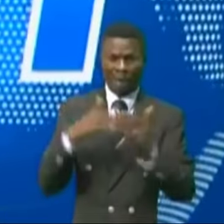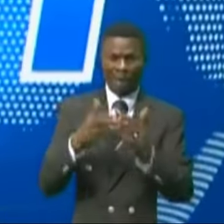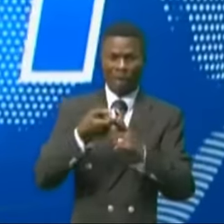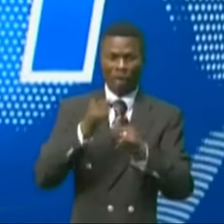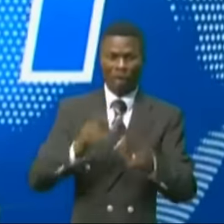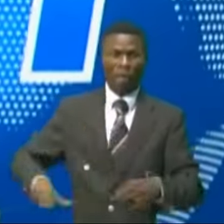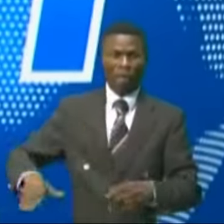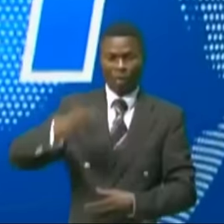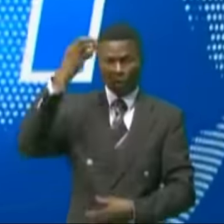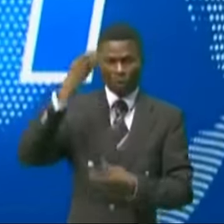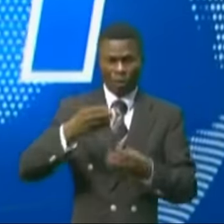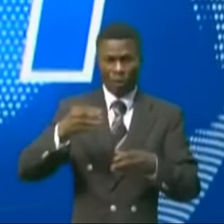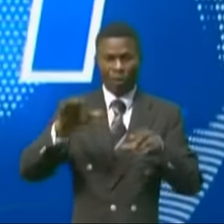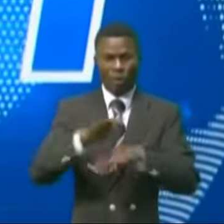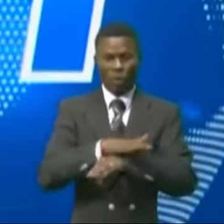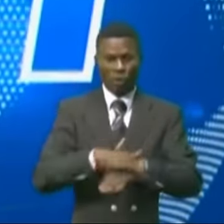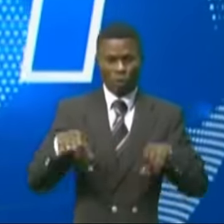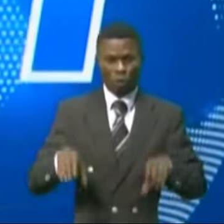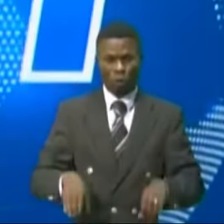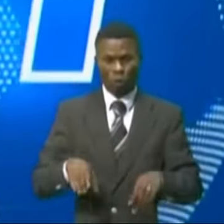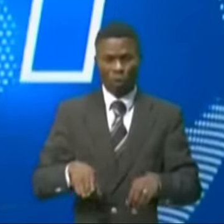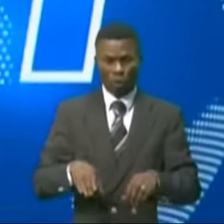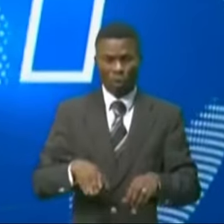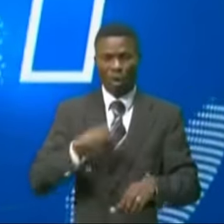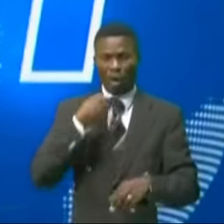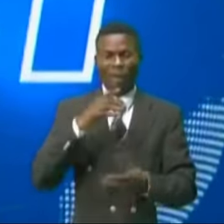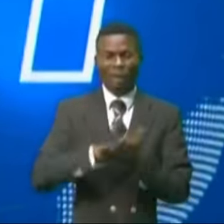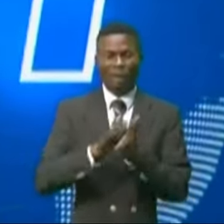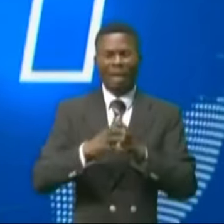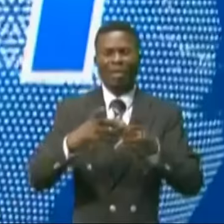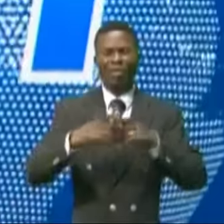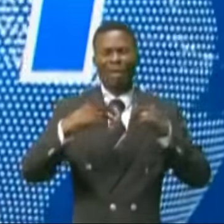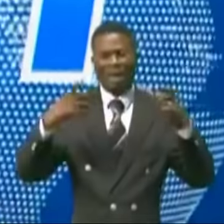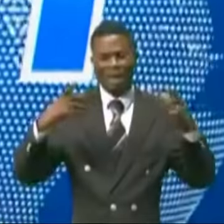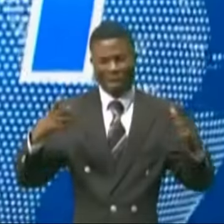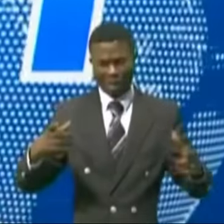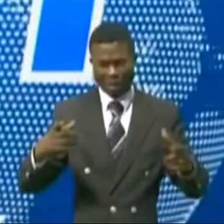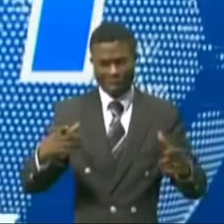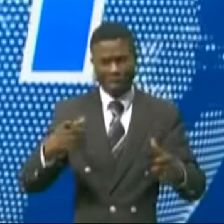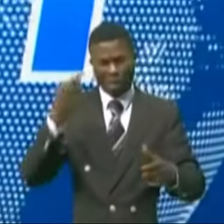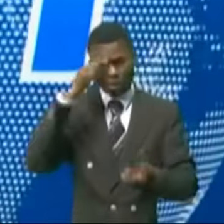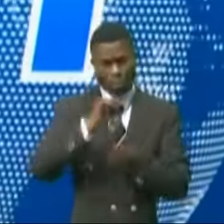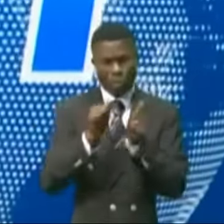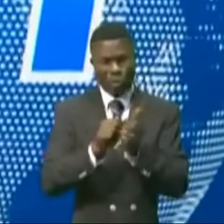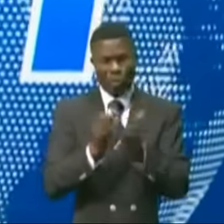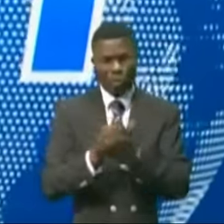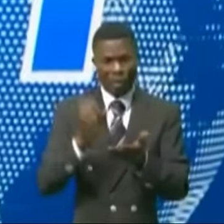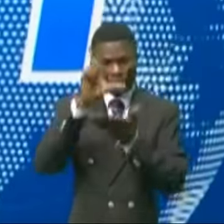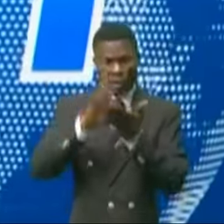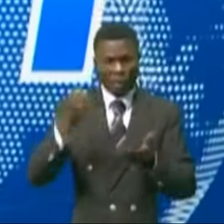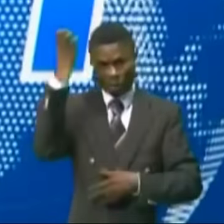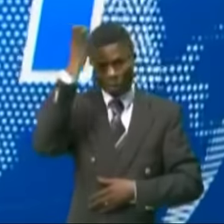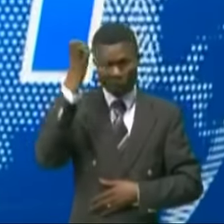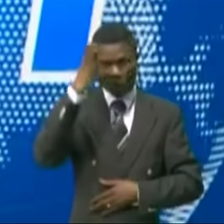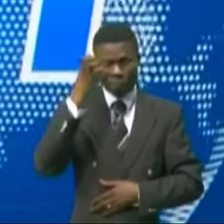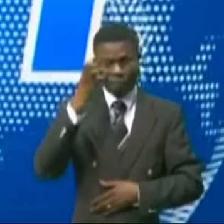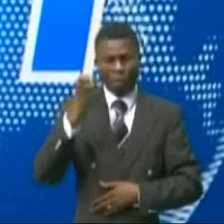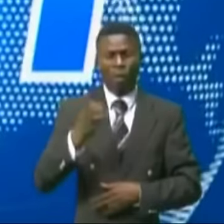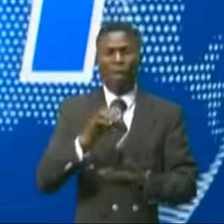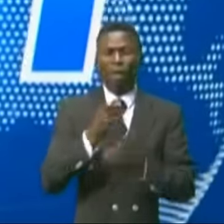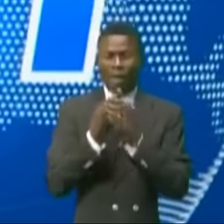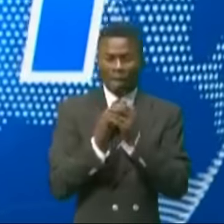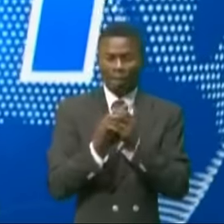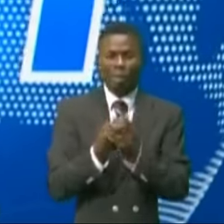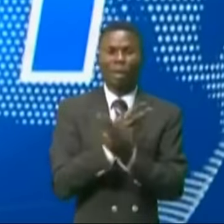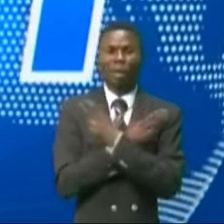le Rwanda en terre congolaise revêt plusieurs dimensions et pour cerner cette question complexe, le lieutenant général à la retraite Maurice